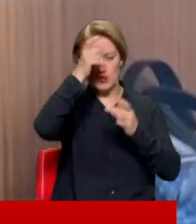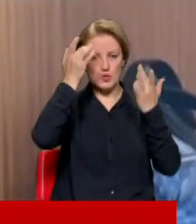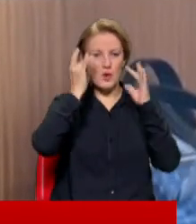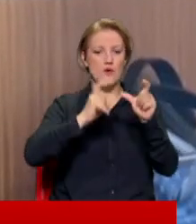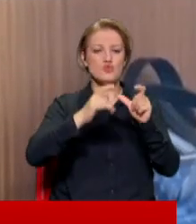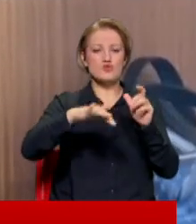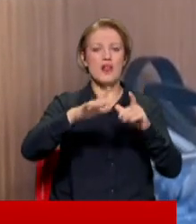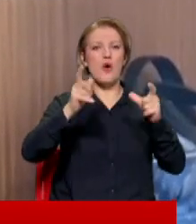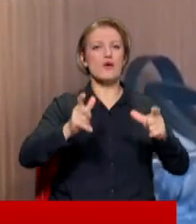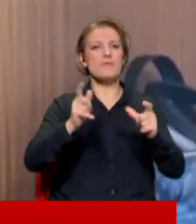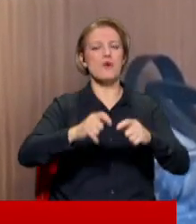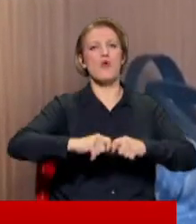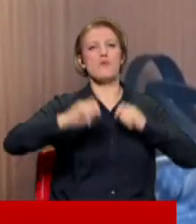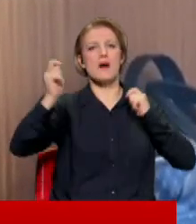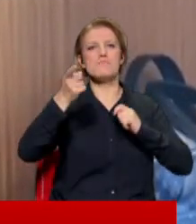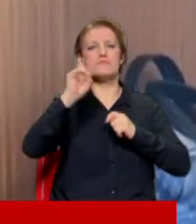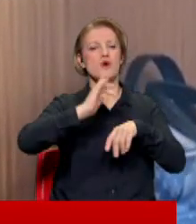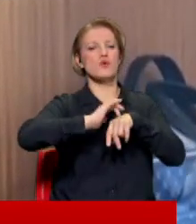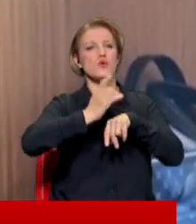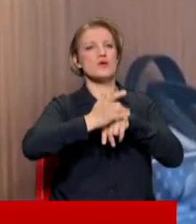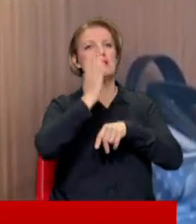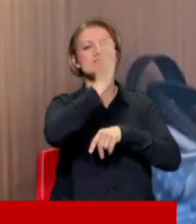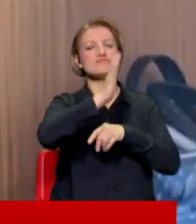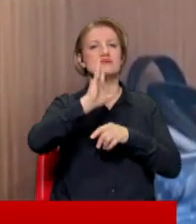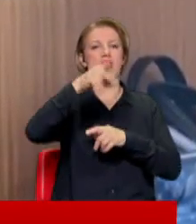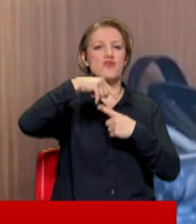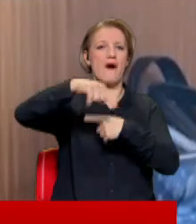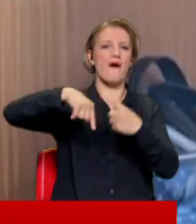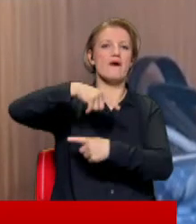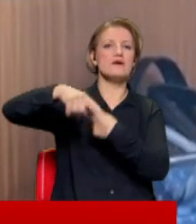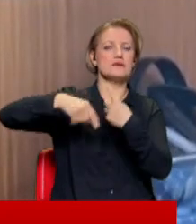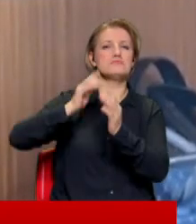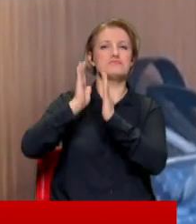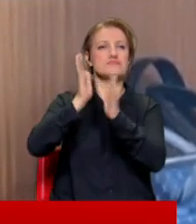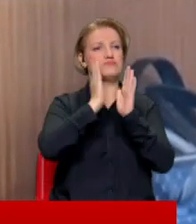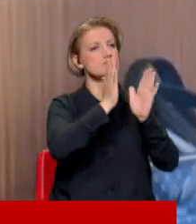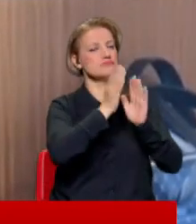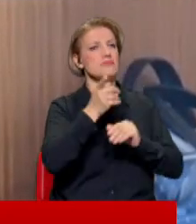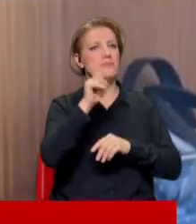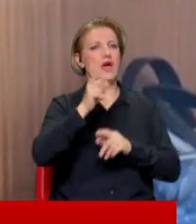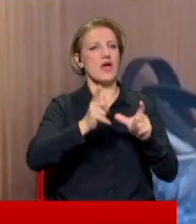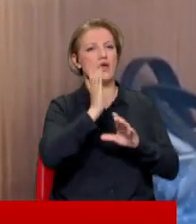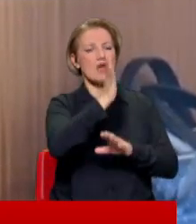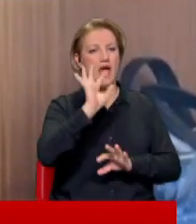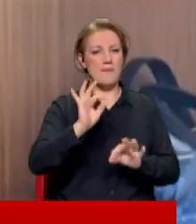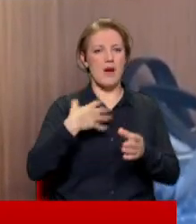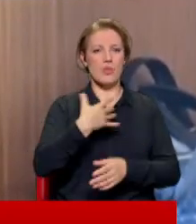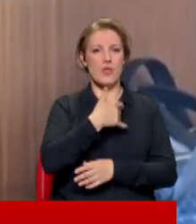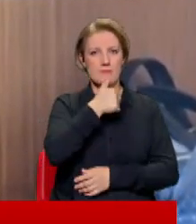sosyal ortamlarından koparak başka ülkelerde gelecek arayışına girmeleri hem anne